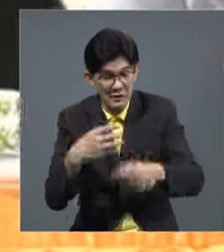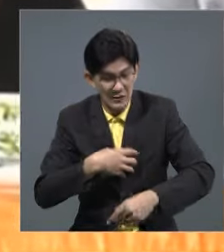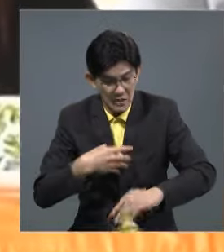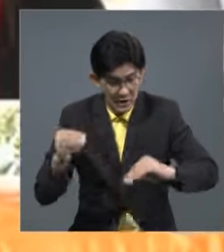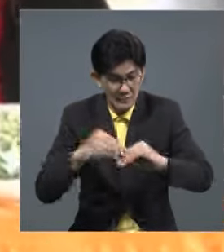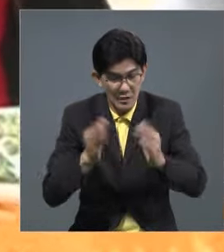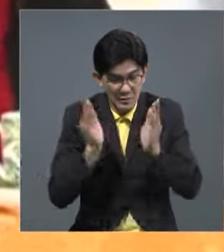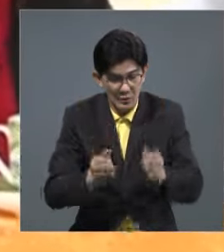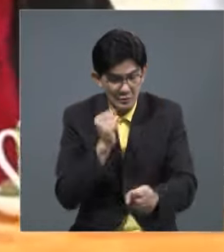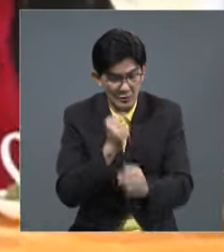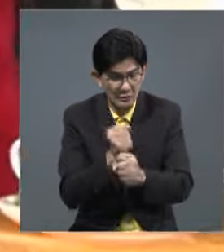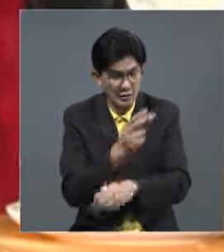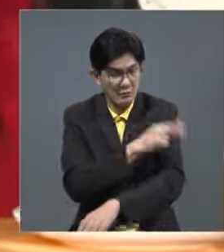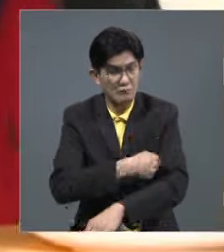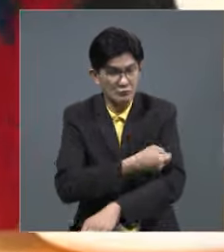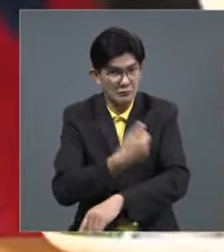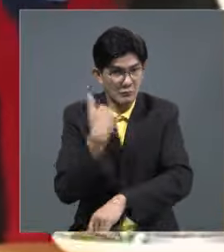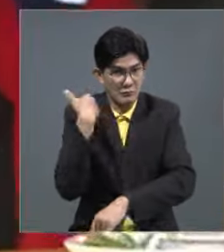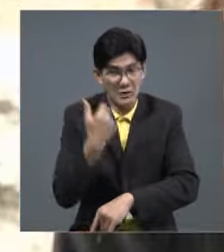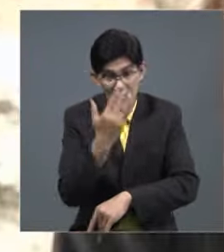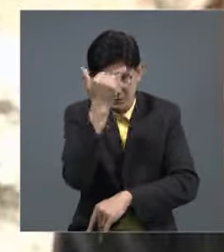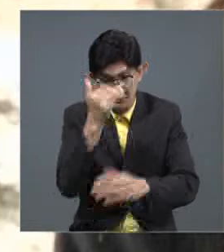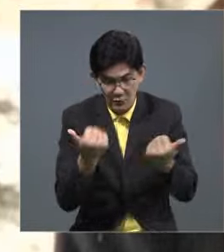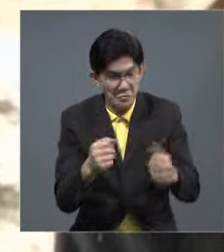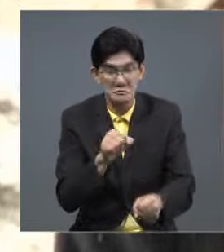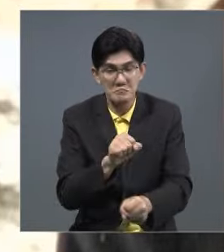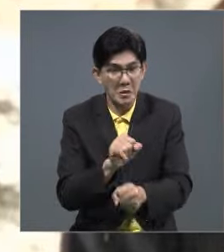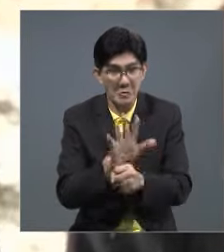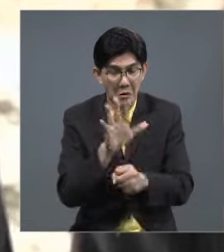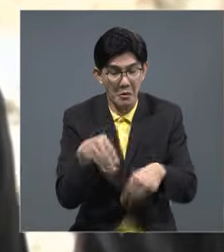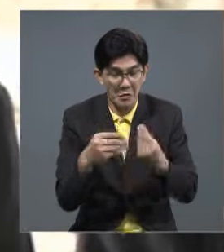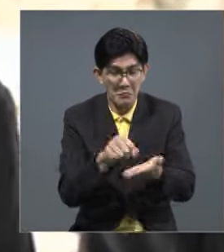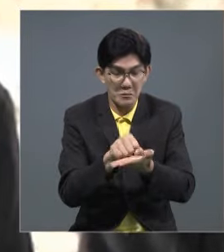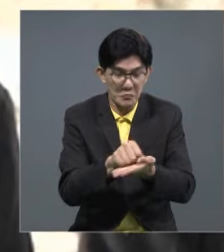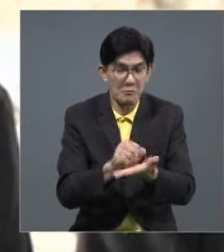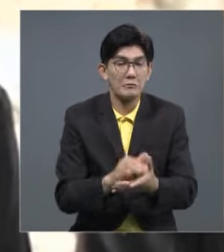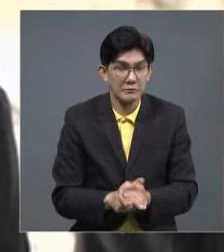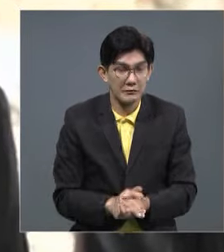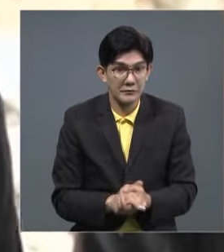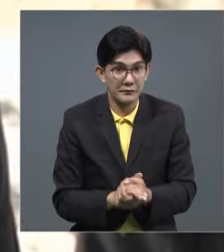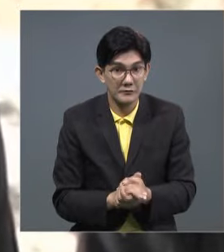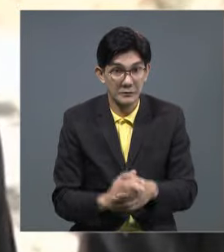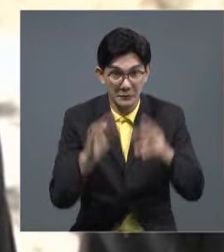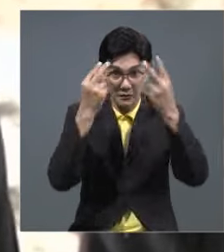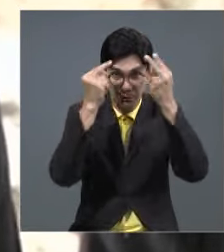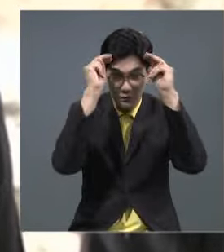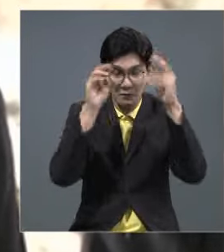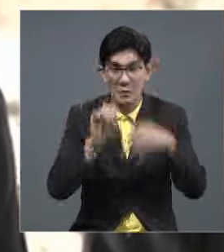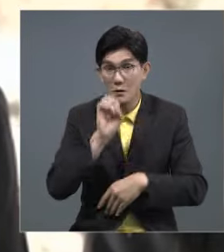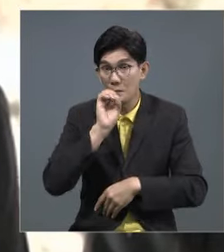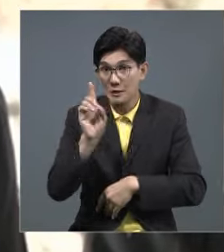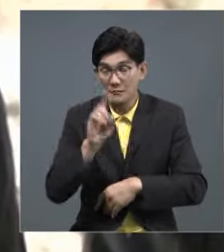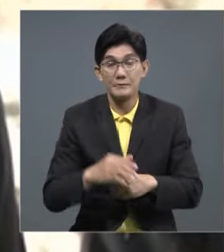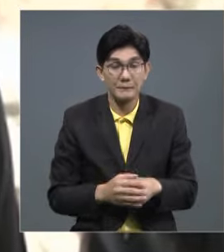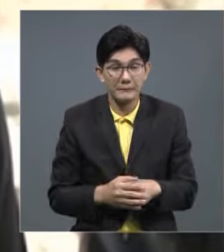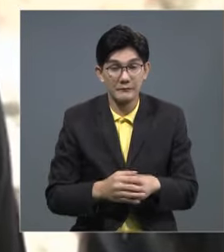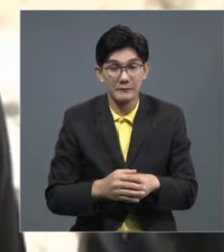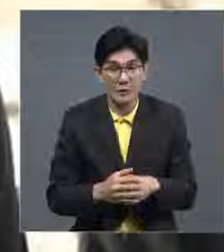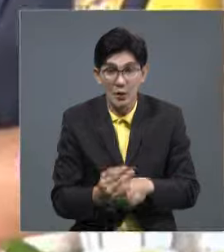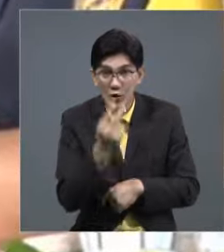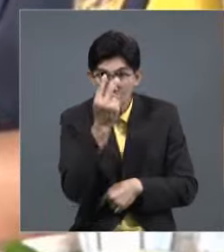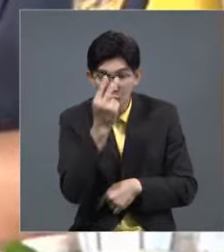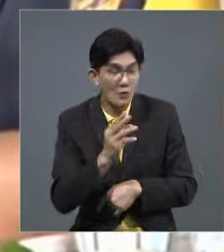ากรโรงพยาบาลแม่ฟ้าหลวงเพราะว่าปัจจุบันไม่เพียงพอต่อการให้บริการประชาชนด้านนายกรัฐมนตรีเองก็บอกครับว่าได้ติดต